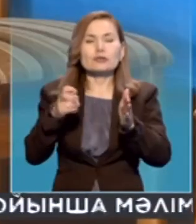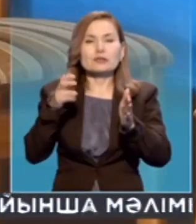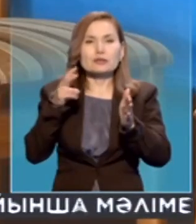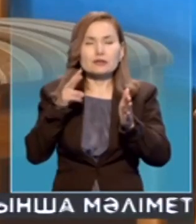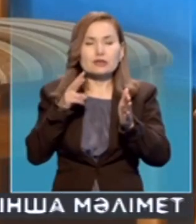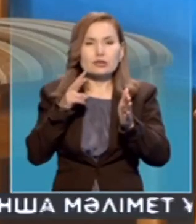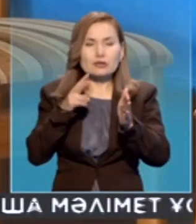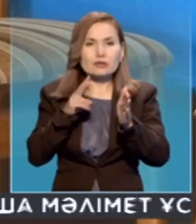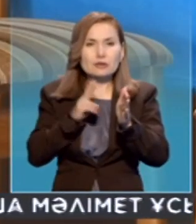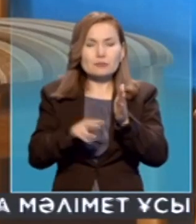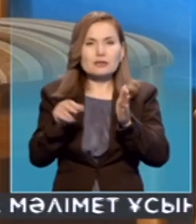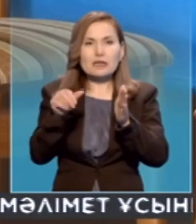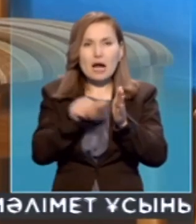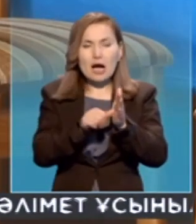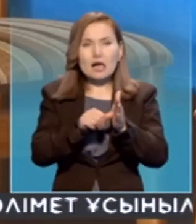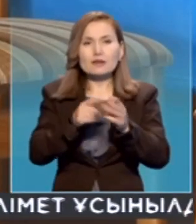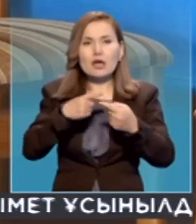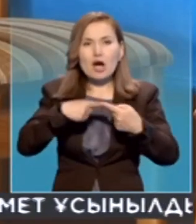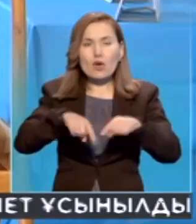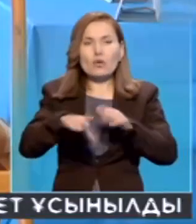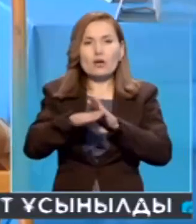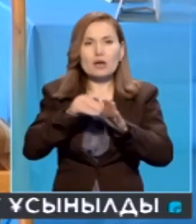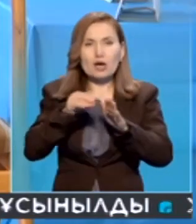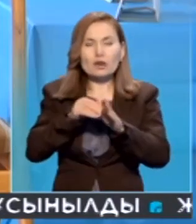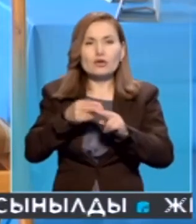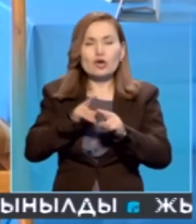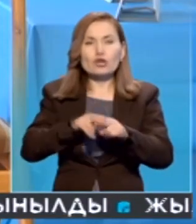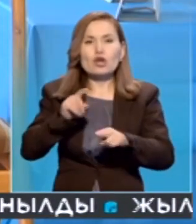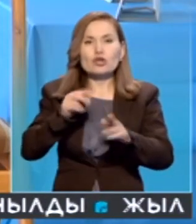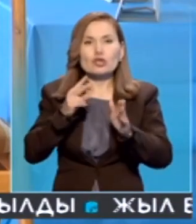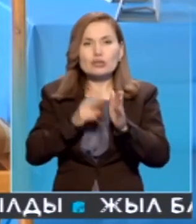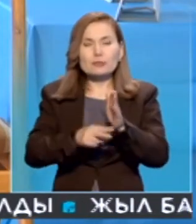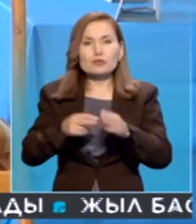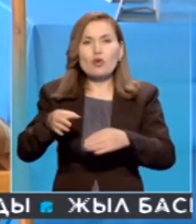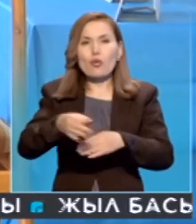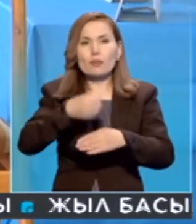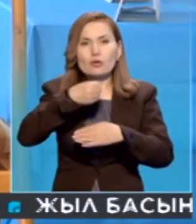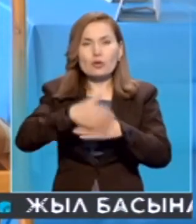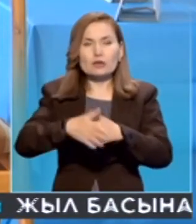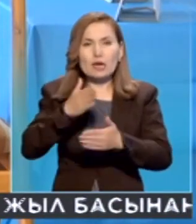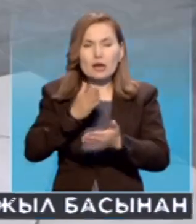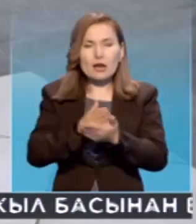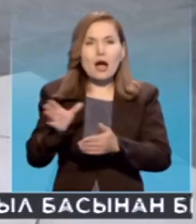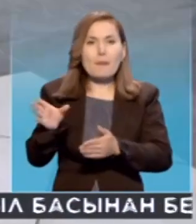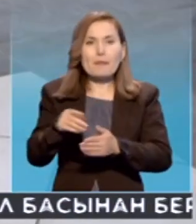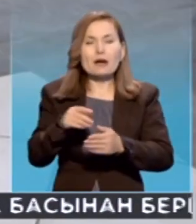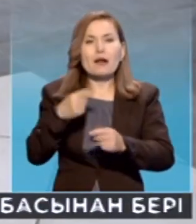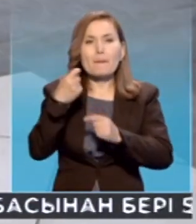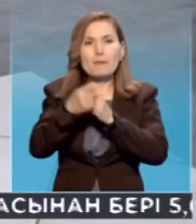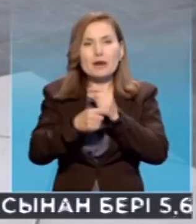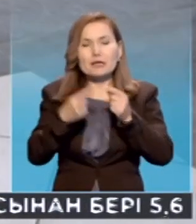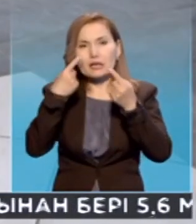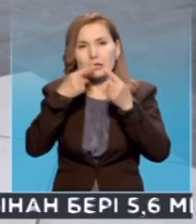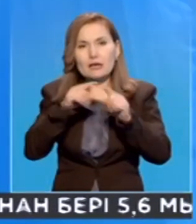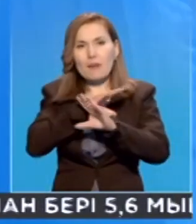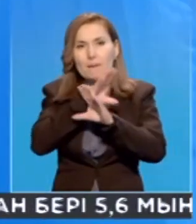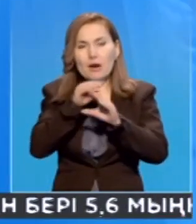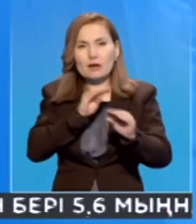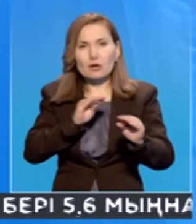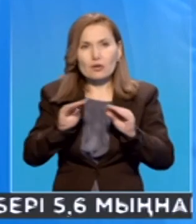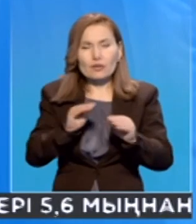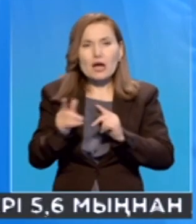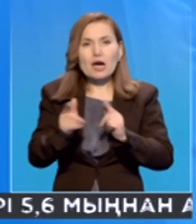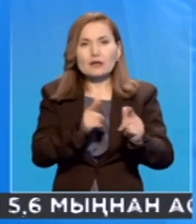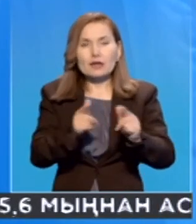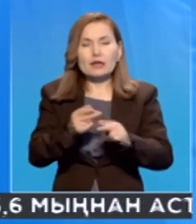учаскесі тас түйін дайын. Оның 179-ы облыс орталығында орналасқан. Барлығында материалдық техникалық база толық қамтамасыз етілген.